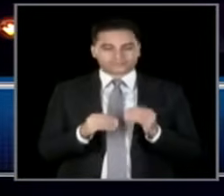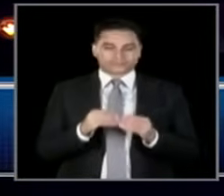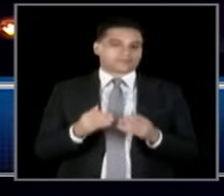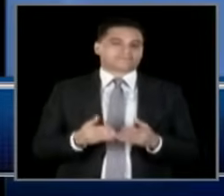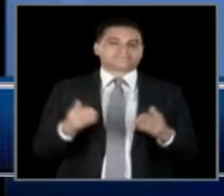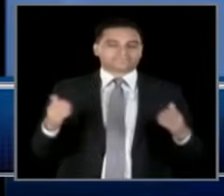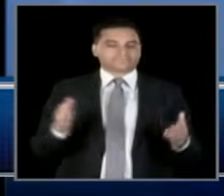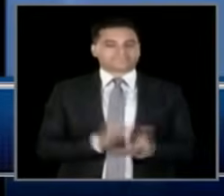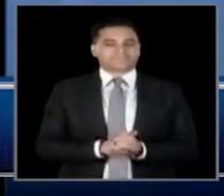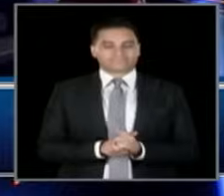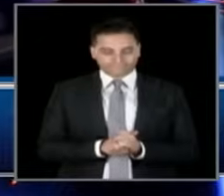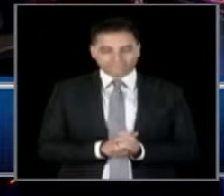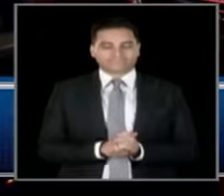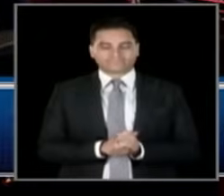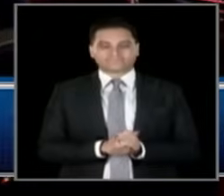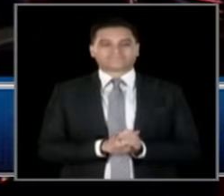طبعاً إجابة خاطئة،